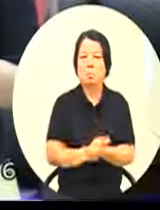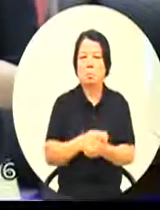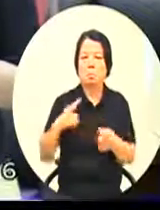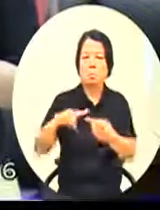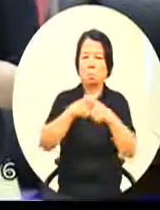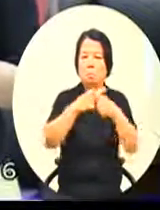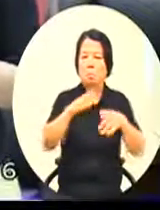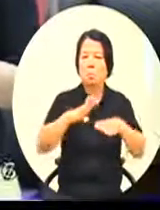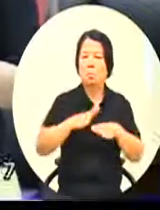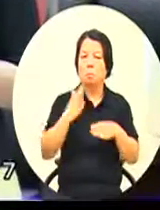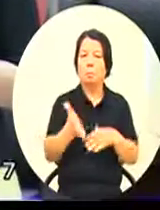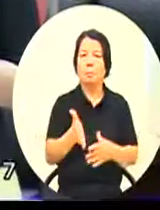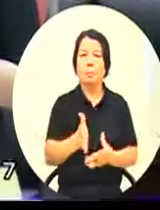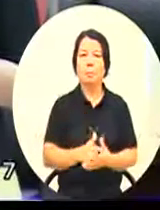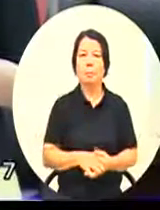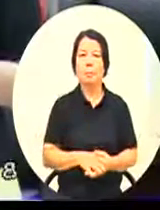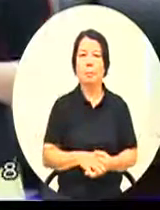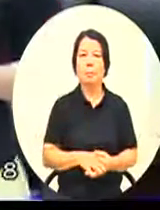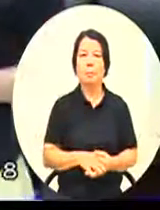官员吗？